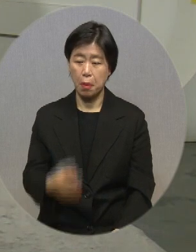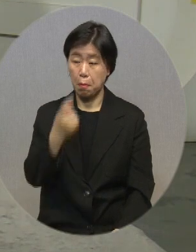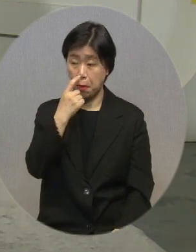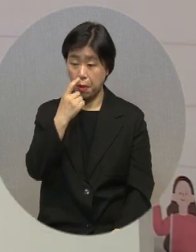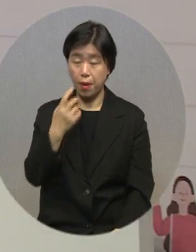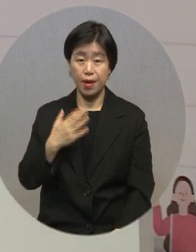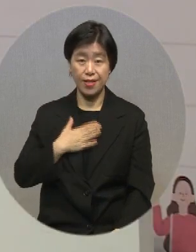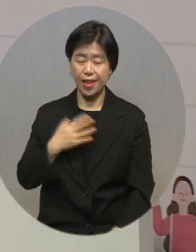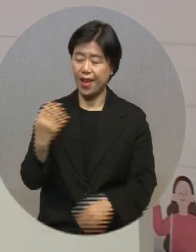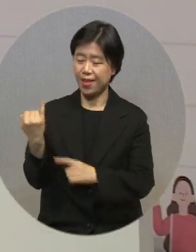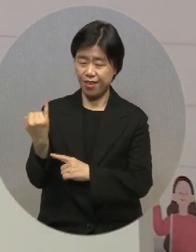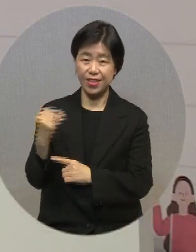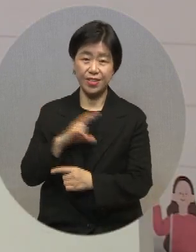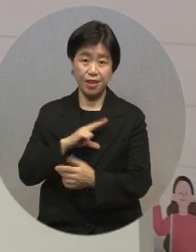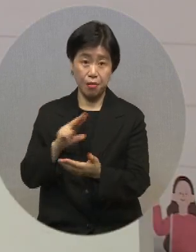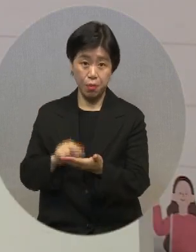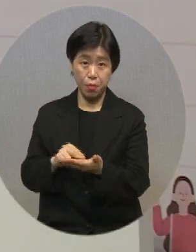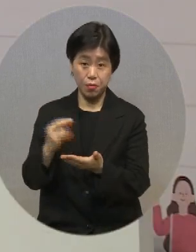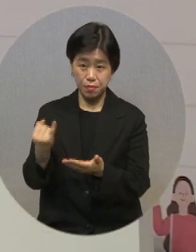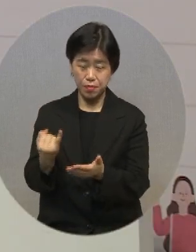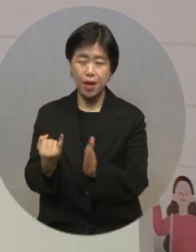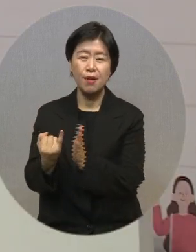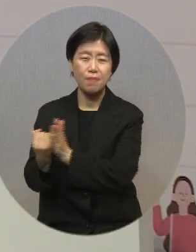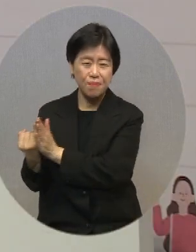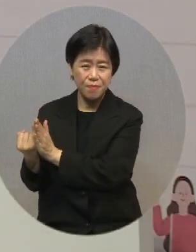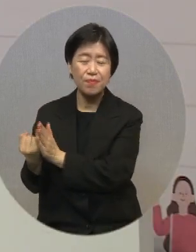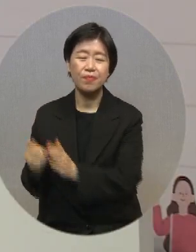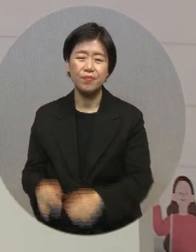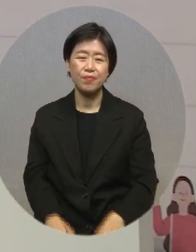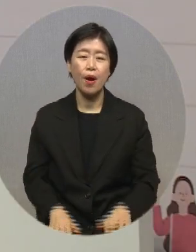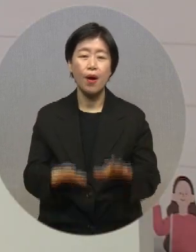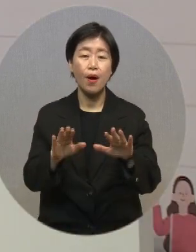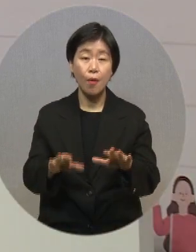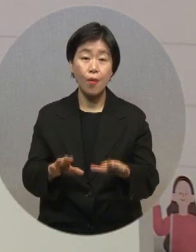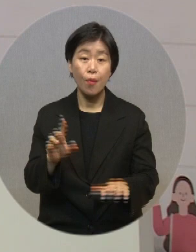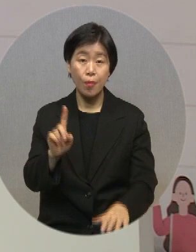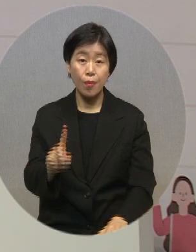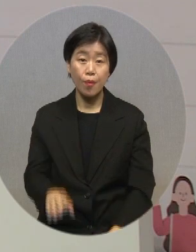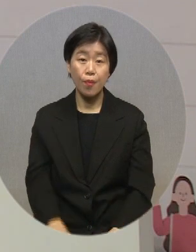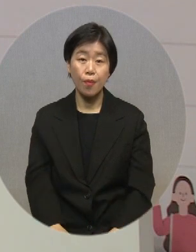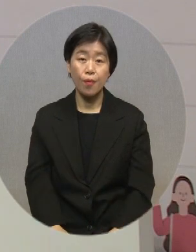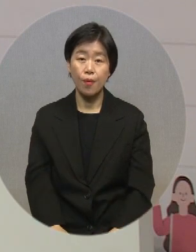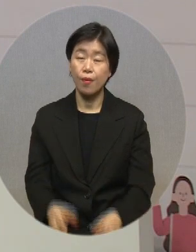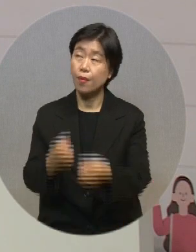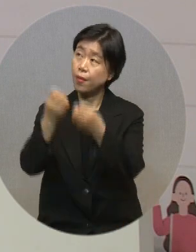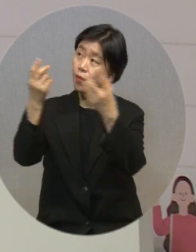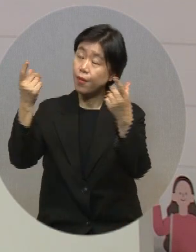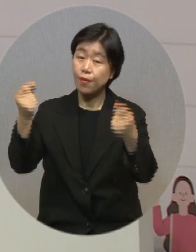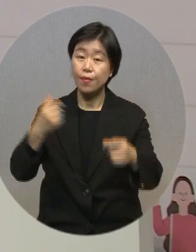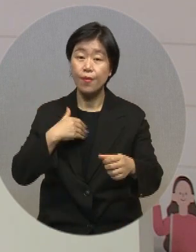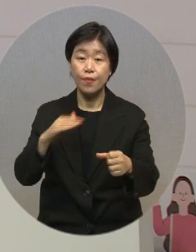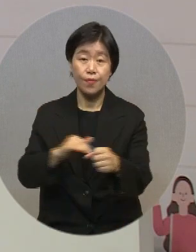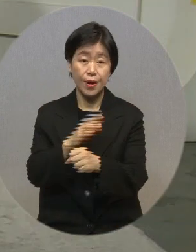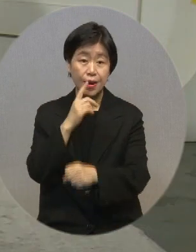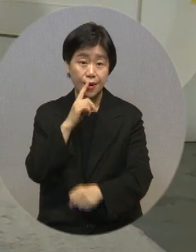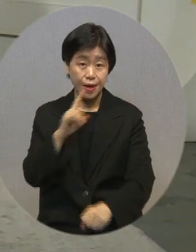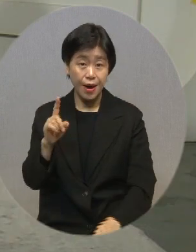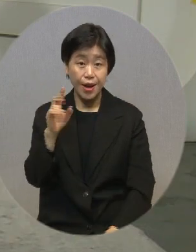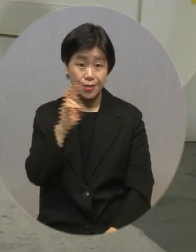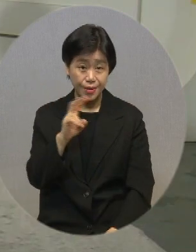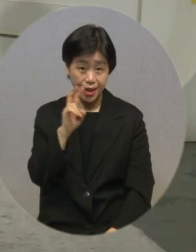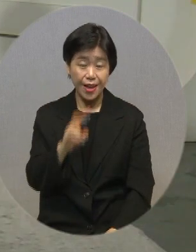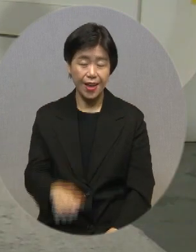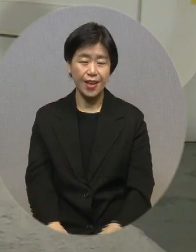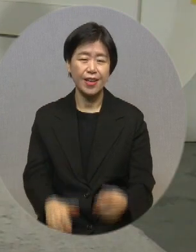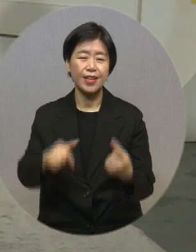감춰놓고 네. 남한테 보여주면 안 되고 네. 예, 이번에는 예, 임영웅의 별빛 같은 나의 사랑아. 네. 아. 자,